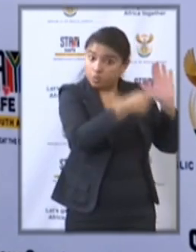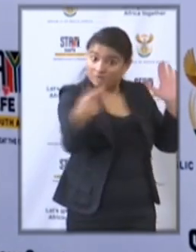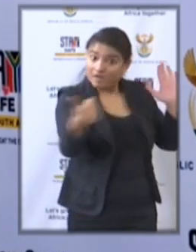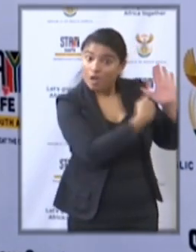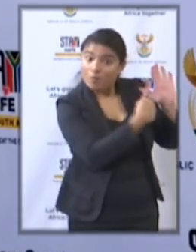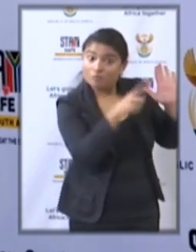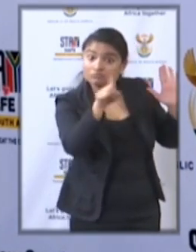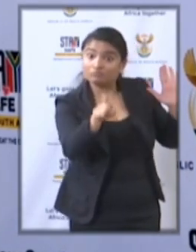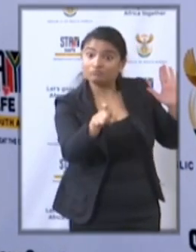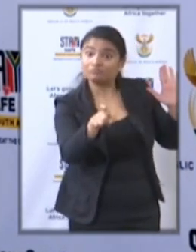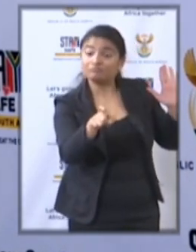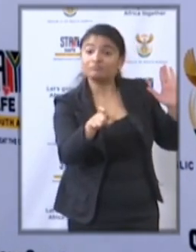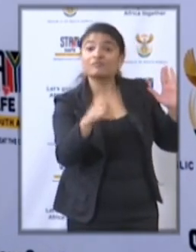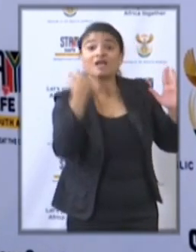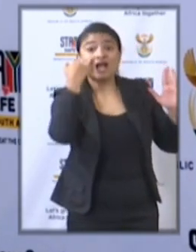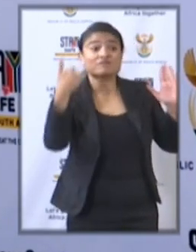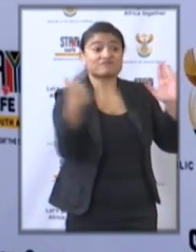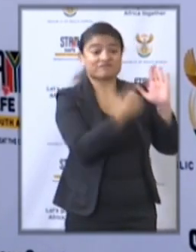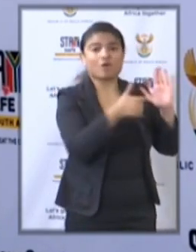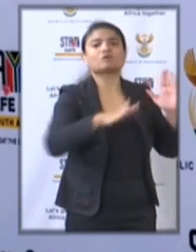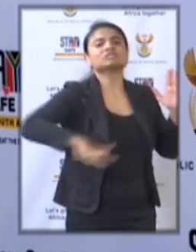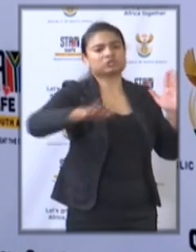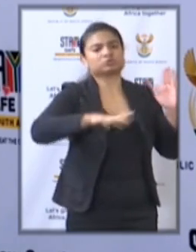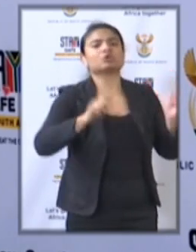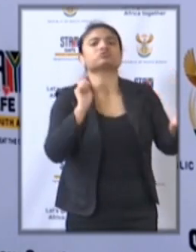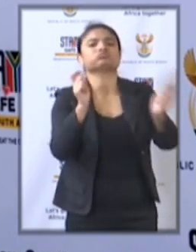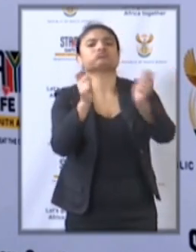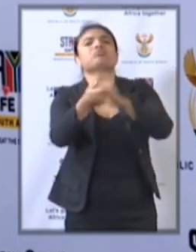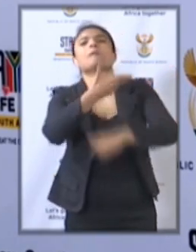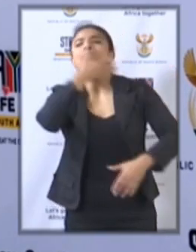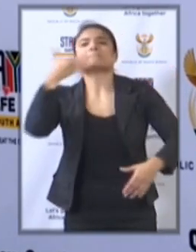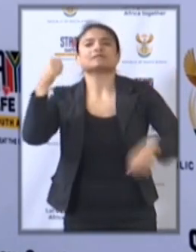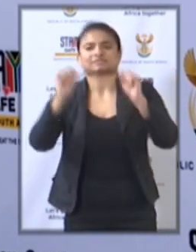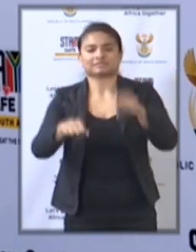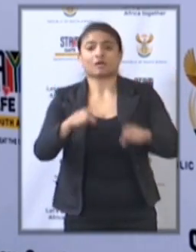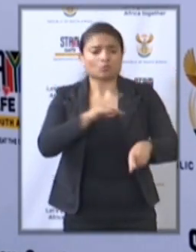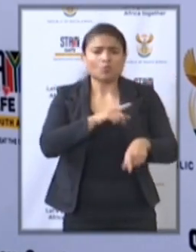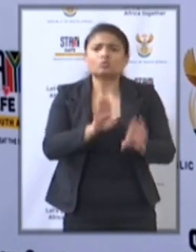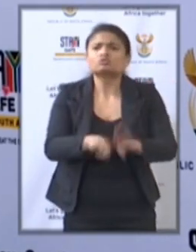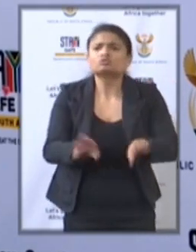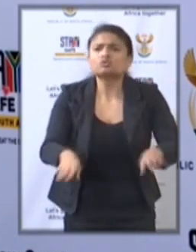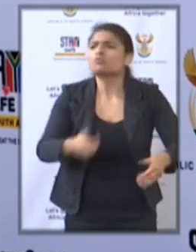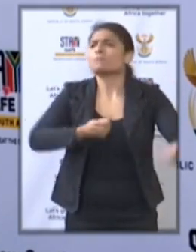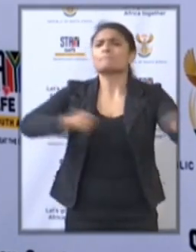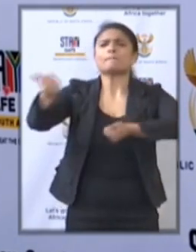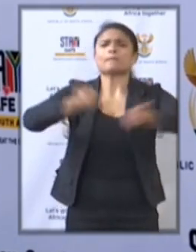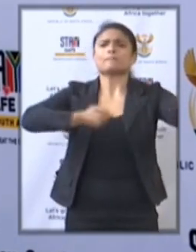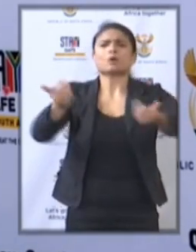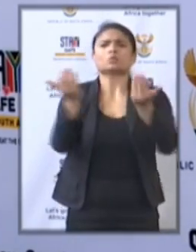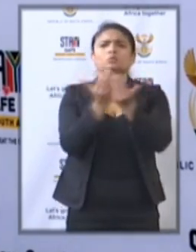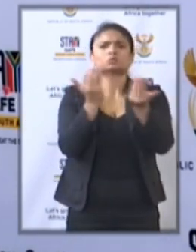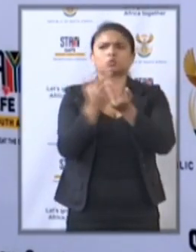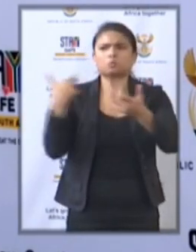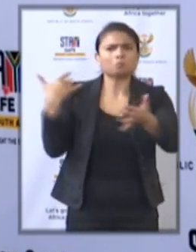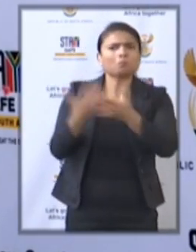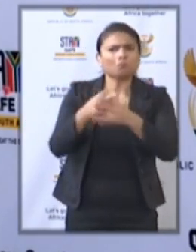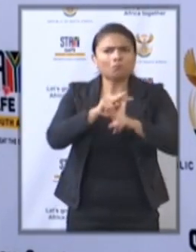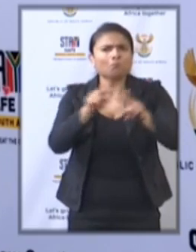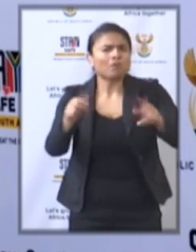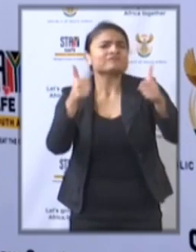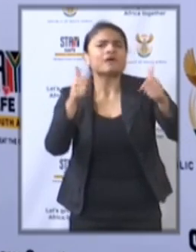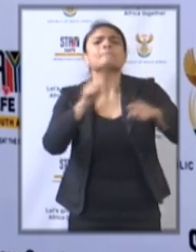sizokwazi ukuthi isimo sibe ngcono sikwazi ukuthi izingane zethu zingalahlekelwa ithuba lokufunda kodwa